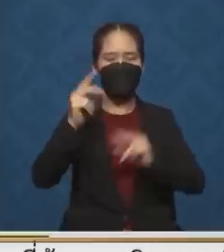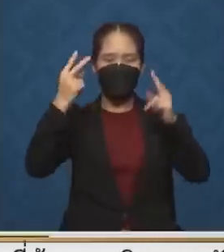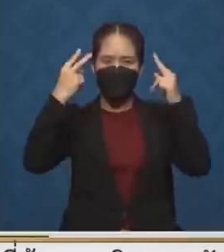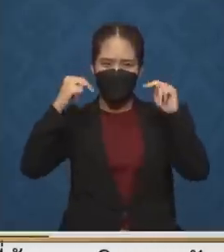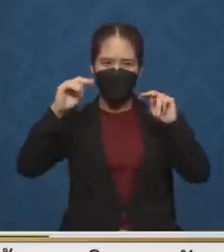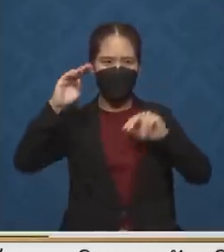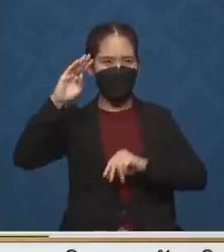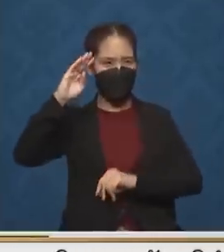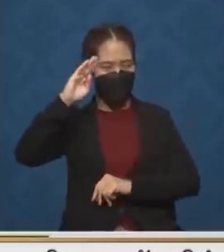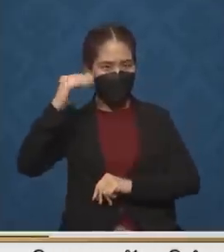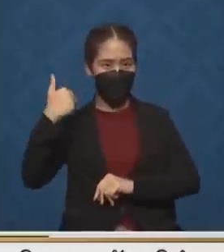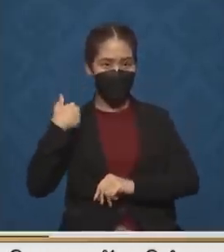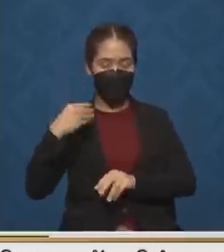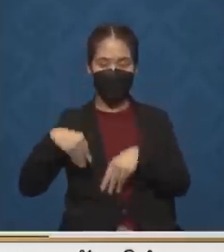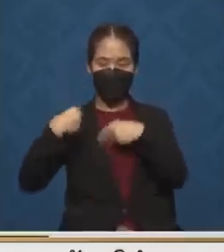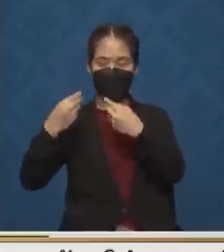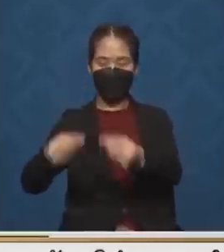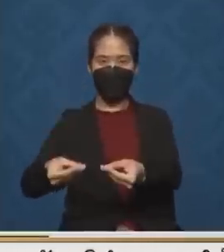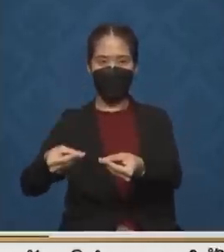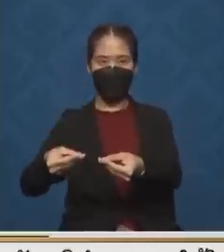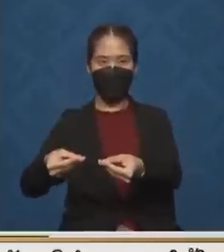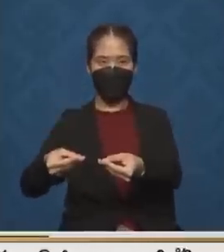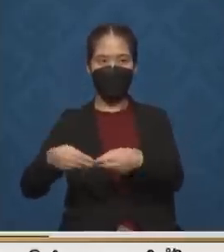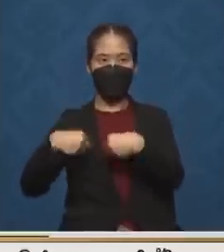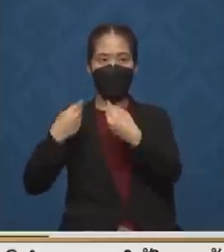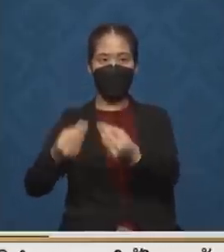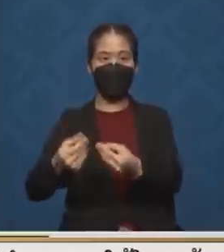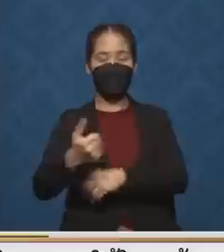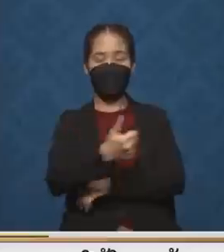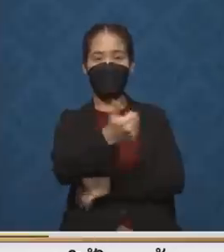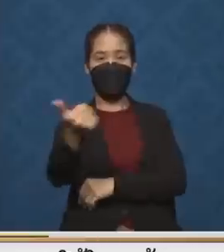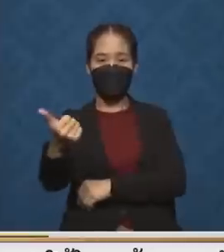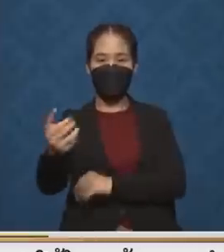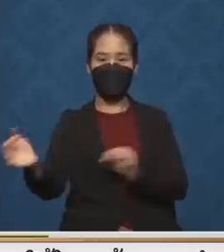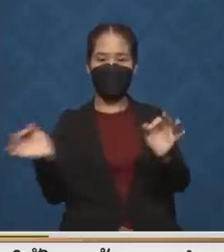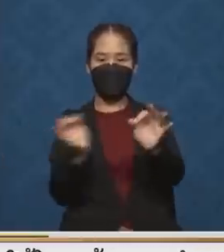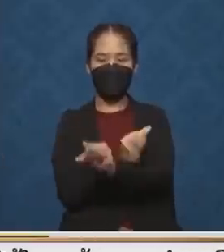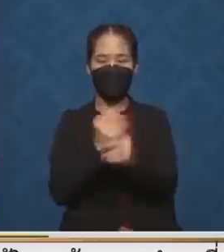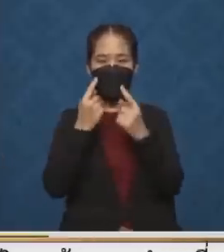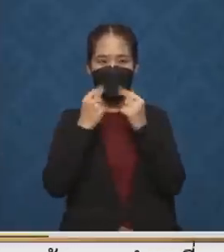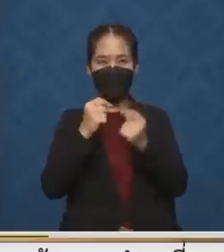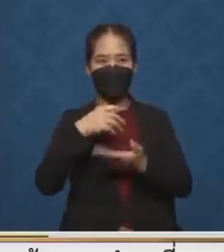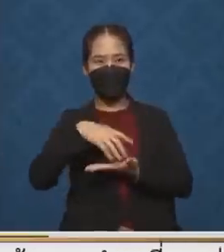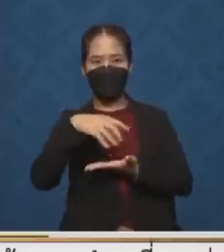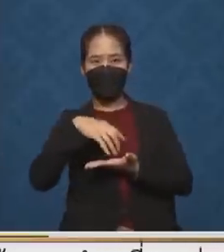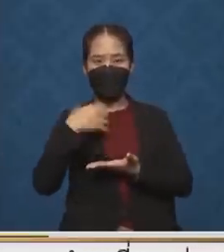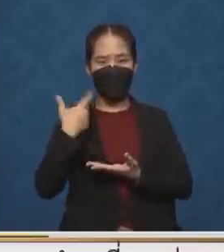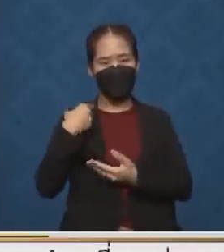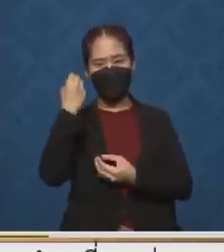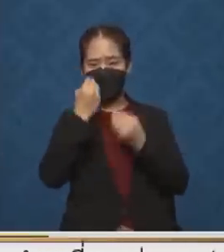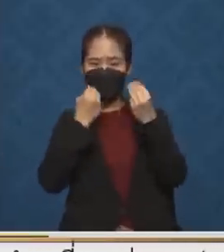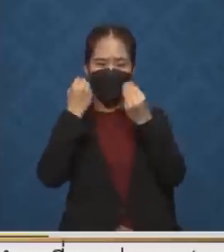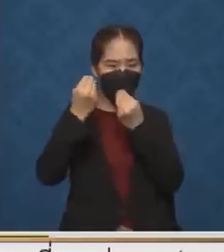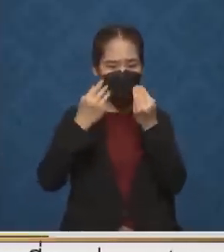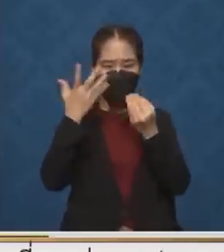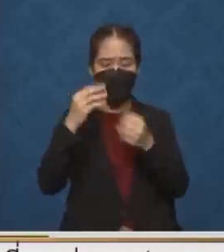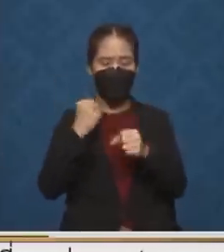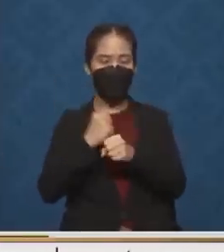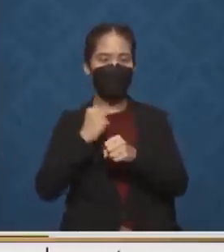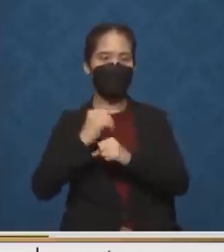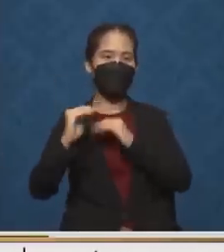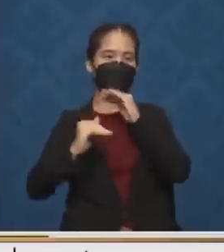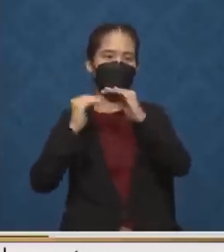ตีก็มีการมอบหมายให้บุกคนอื่นมาตอบแทนและก็ทำตัวมๆงๆ แล้หนาด้านเดินต่อไป